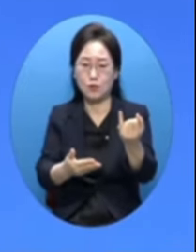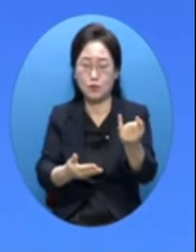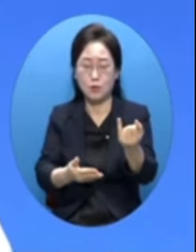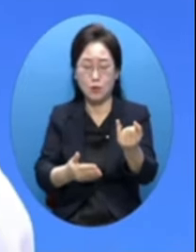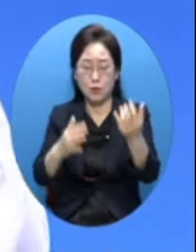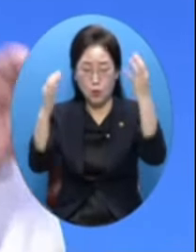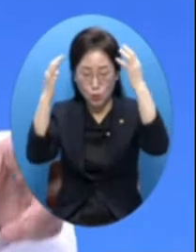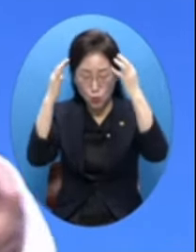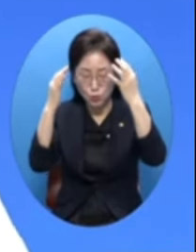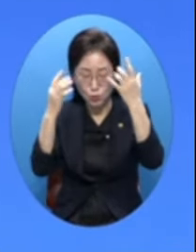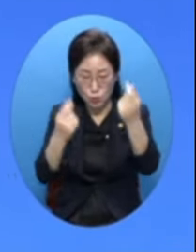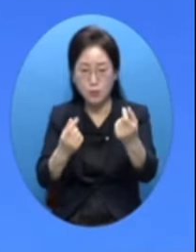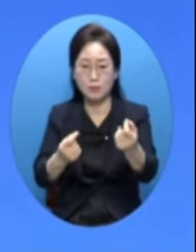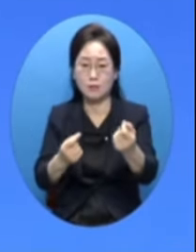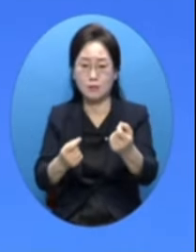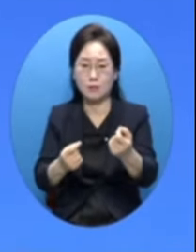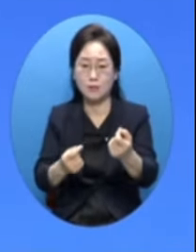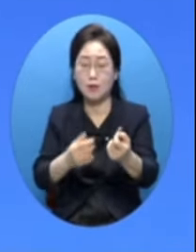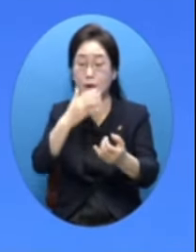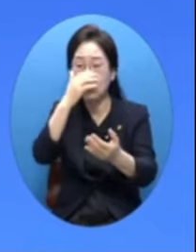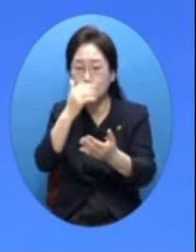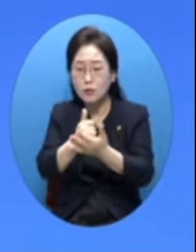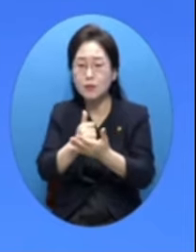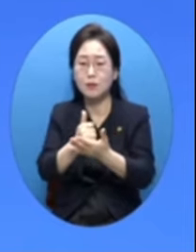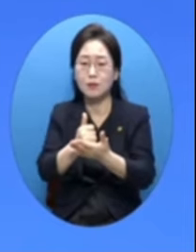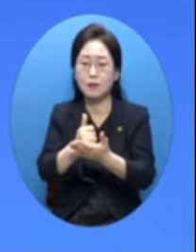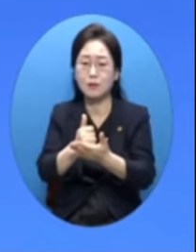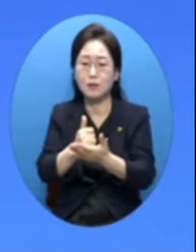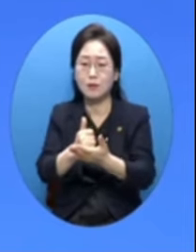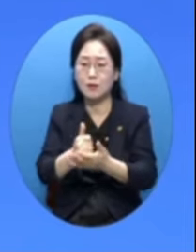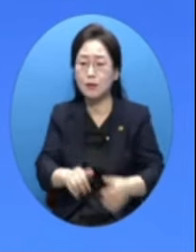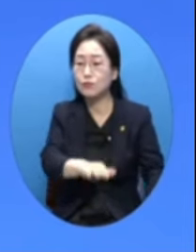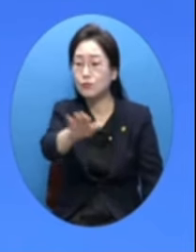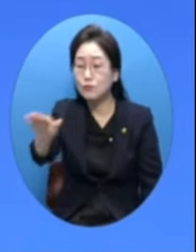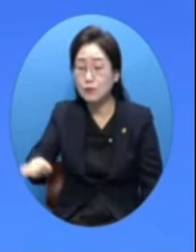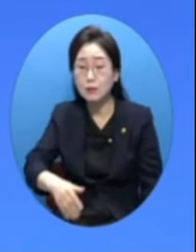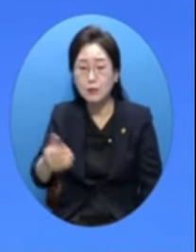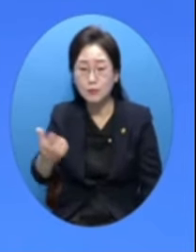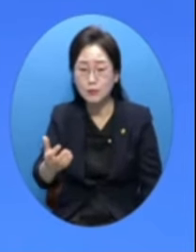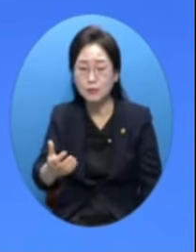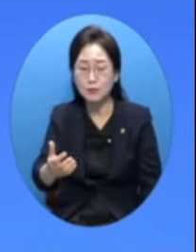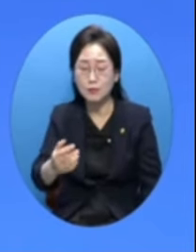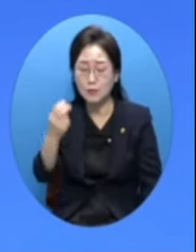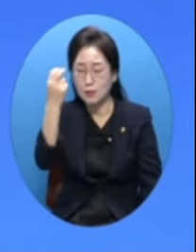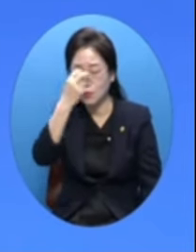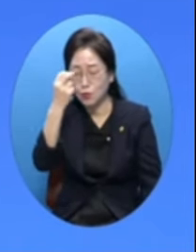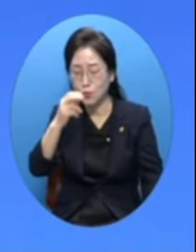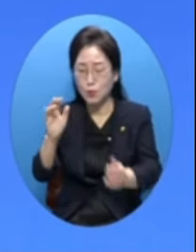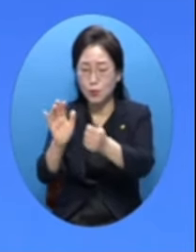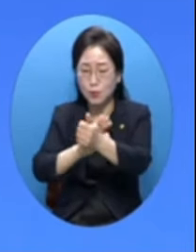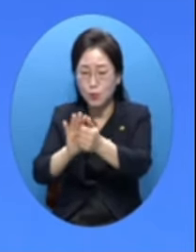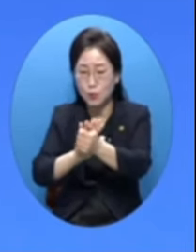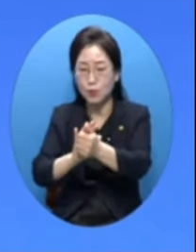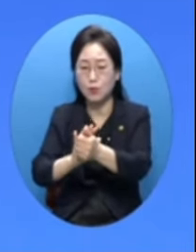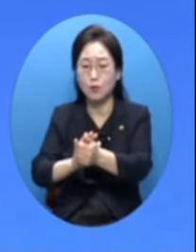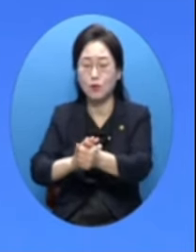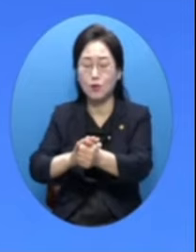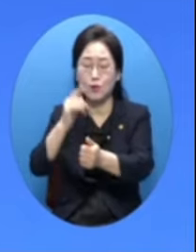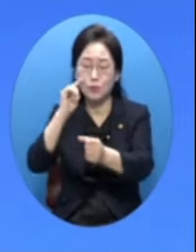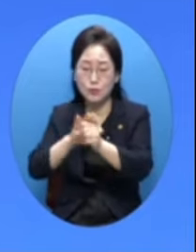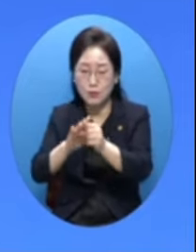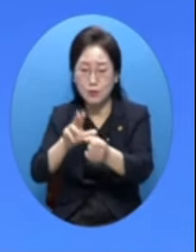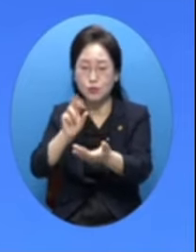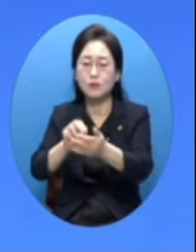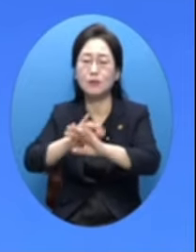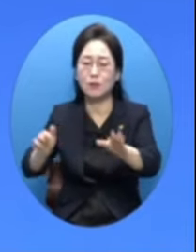느끼시면서 죄 가운데 고통나고 있는 우리의 아픔을 돌보시고 우리를 불쌍히 보시고 우리 문제를 해결해 주시는